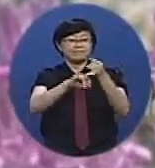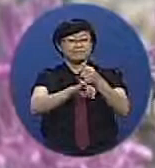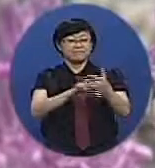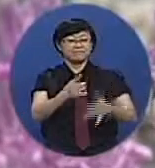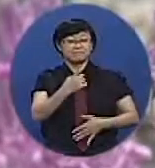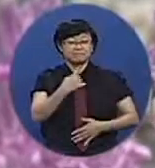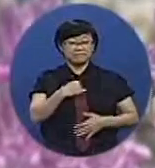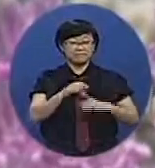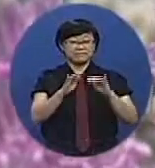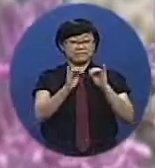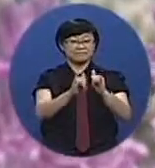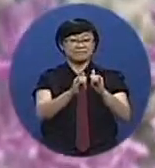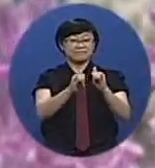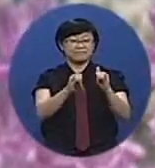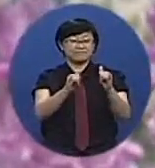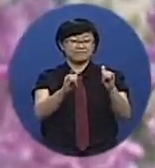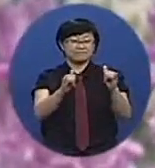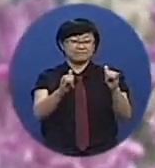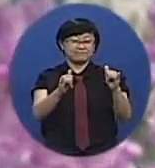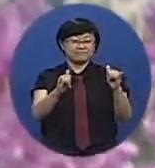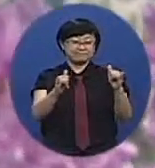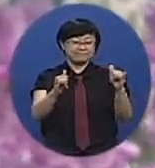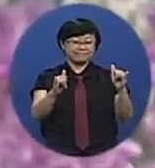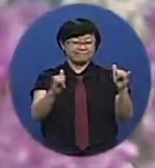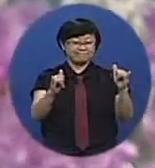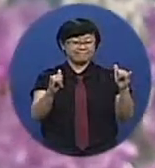만나자고 약속한 사람.